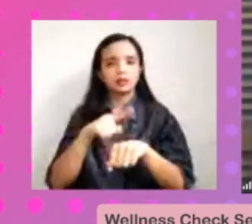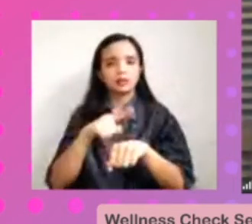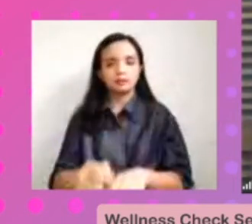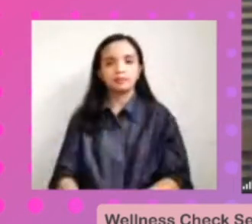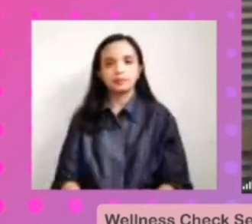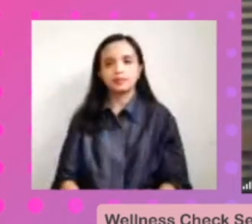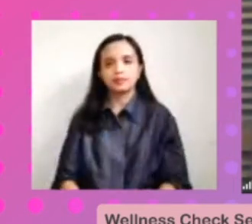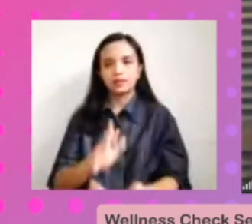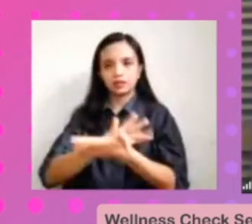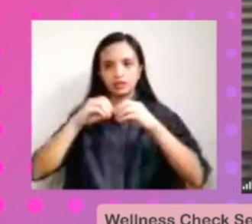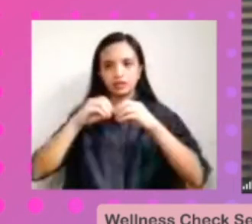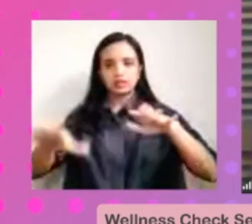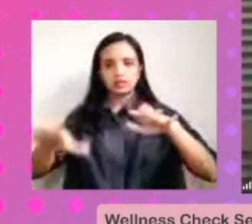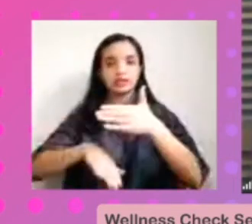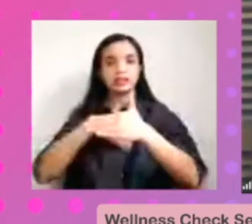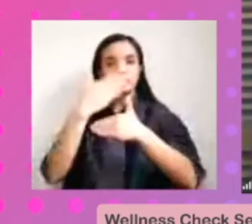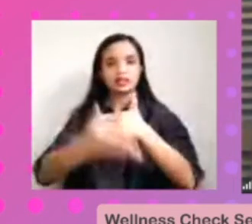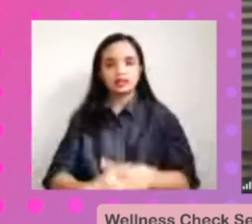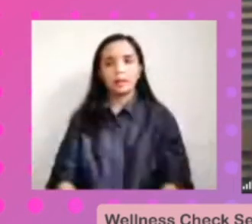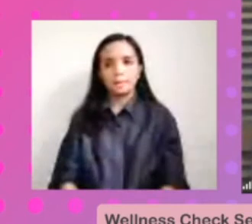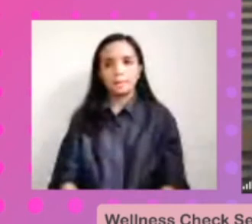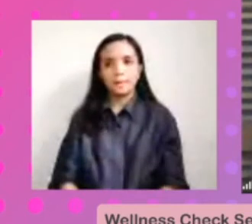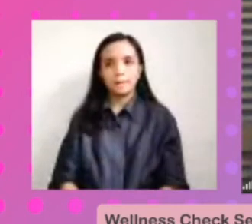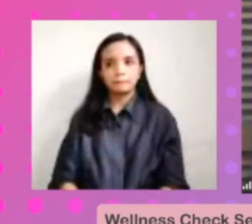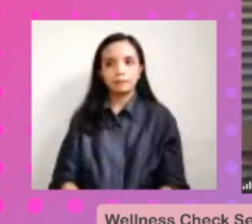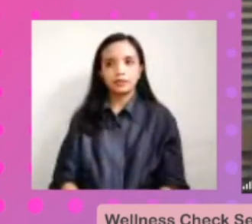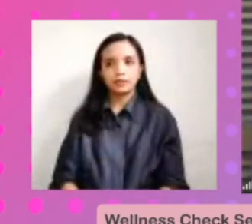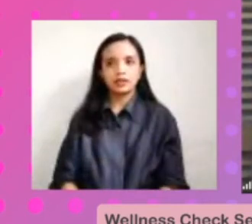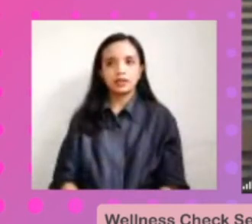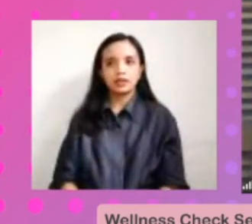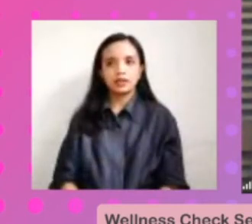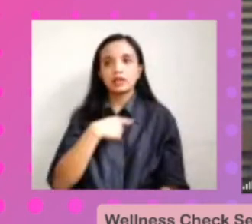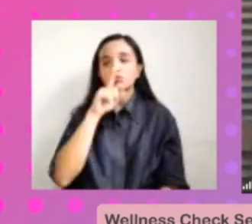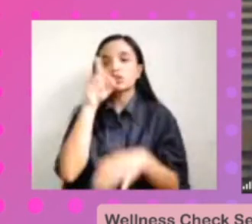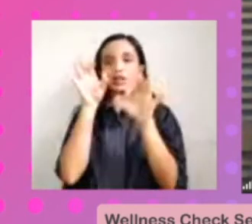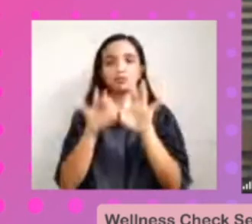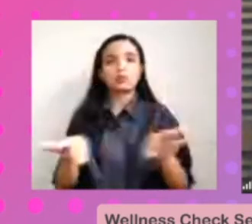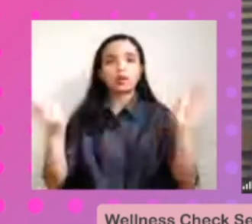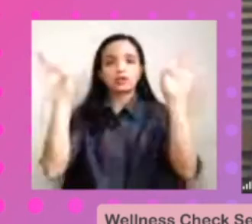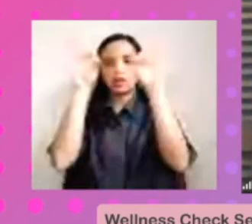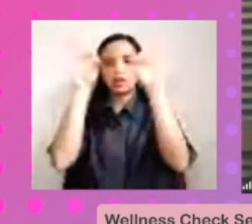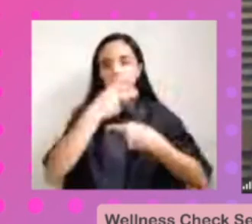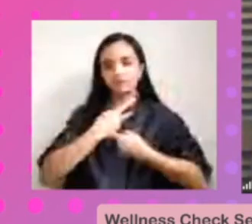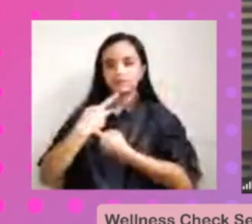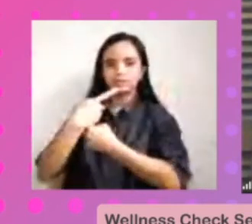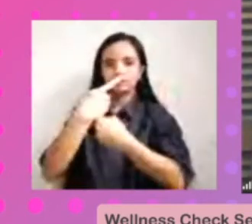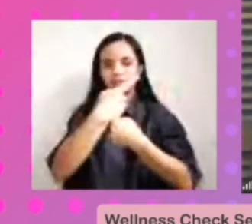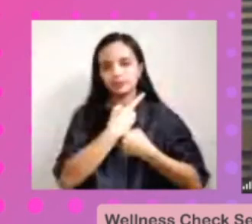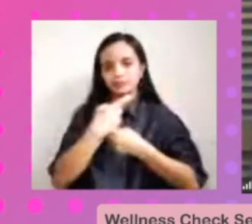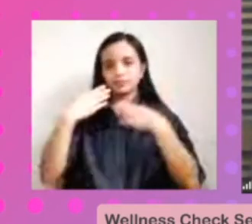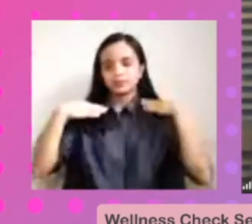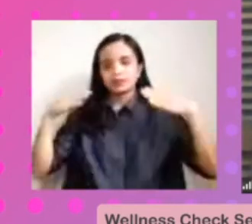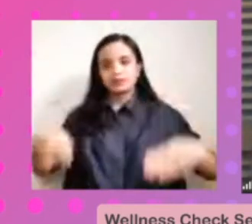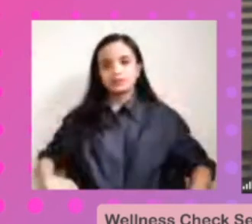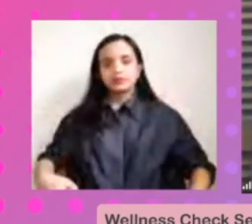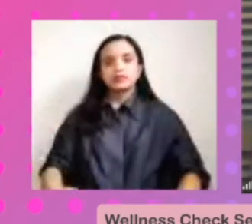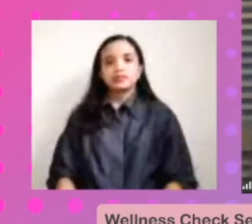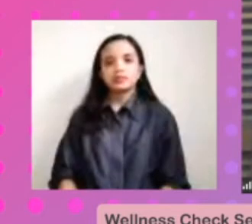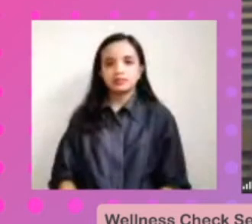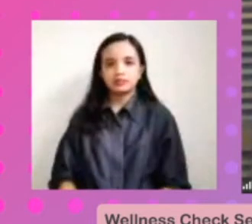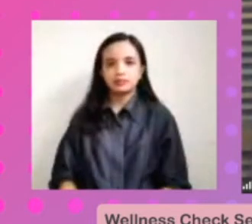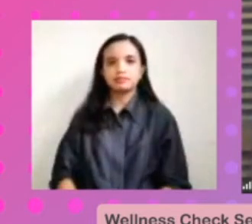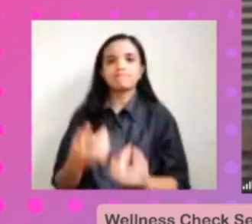end our webinar series for today, let us call in Director Renil Daco, the Director of the Disaster Risk Reduction and